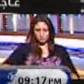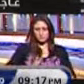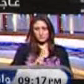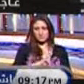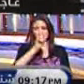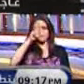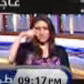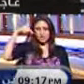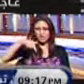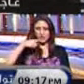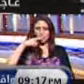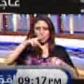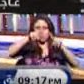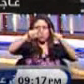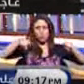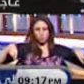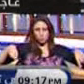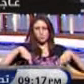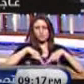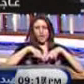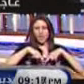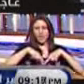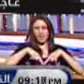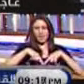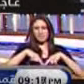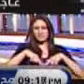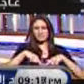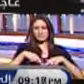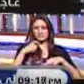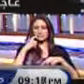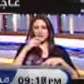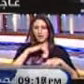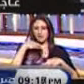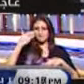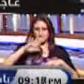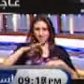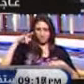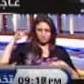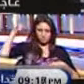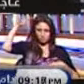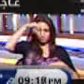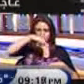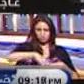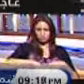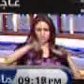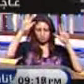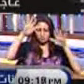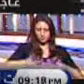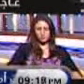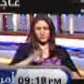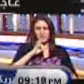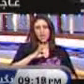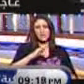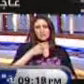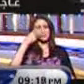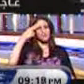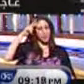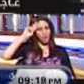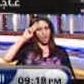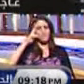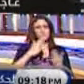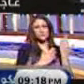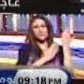يعني في مثلث برمودا في قاعده نانتكت في الولايات المتحده الامريكيه حتى الان لم يحصلوا على لقب شهيد وجميعهم